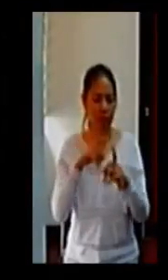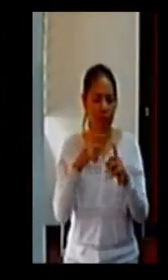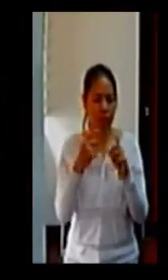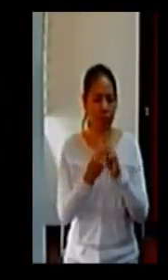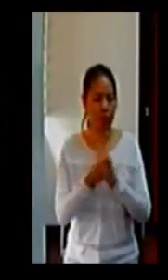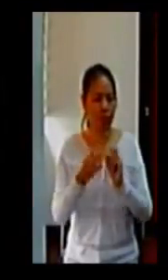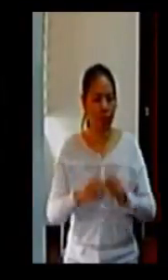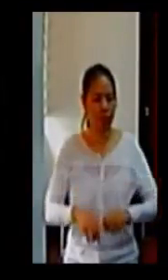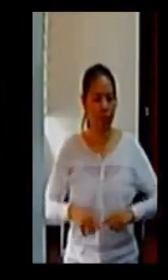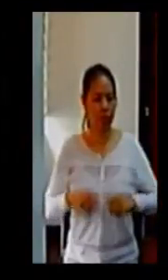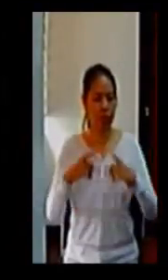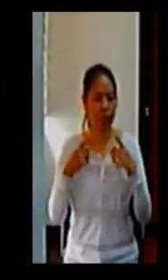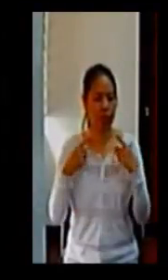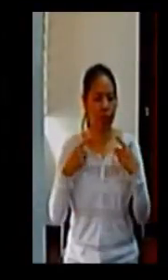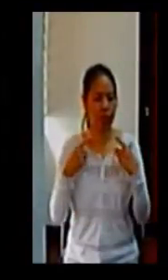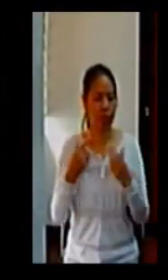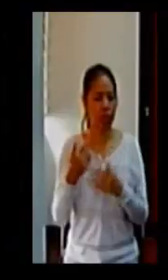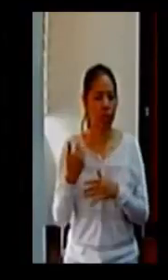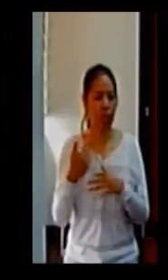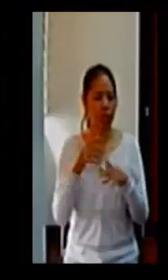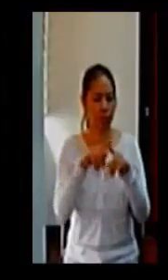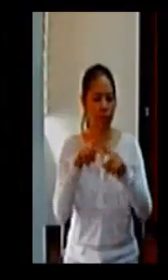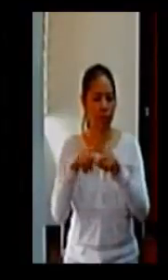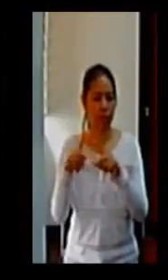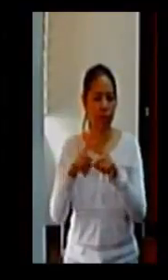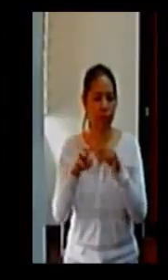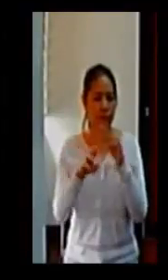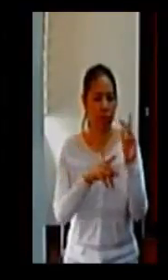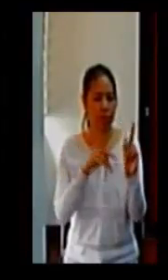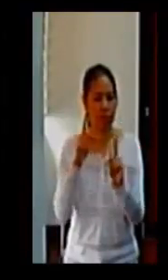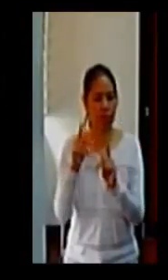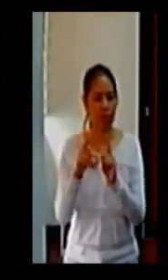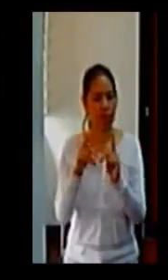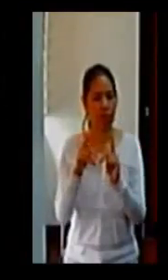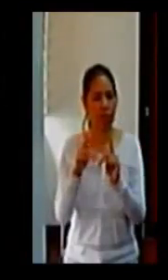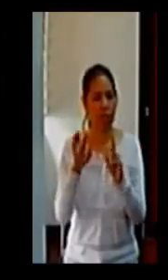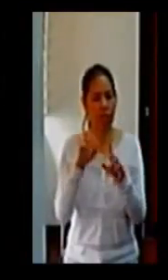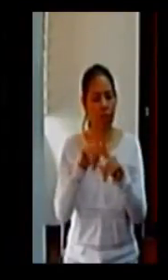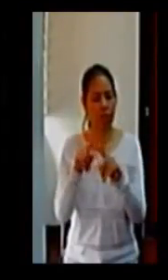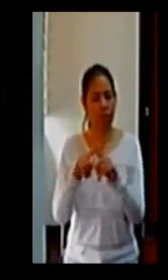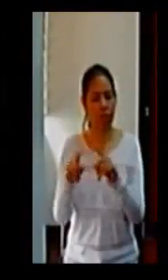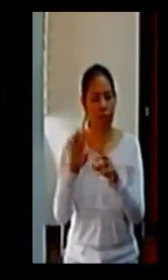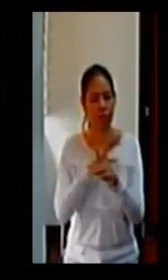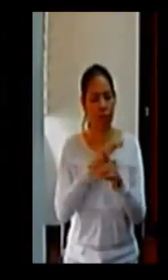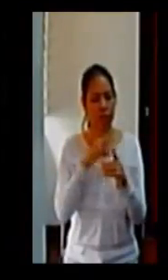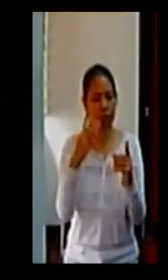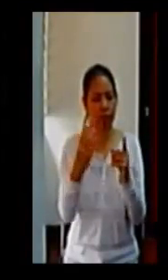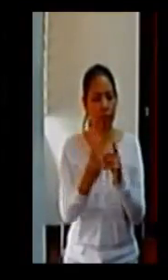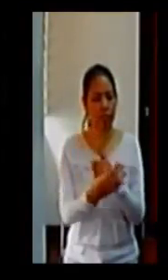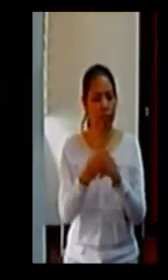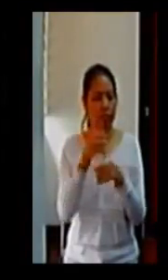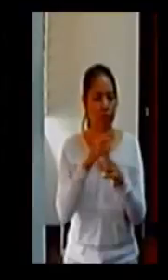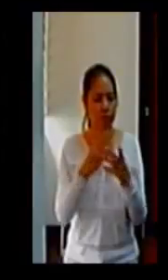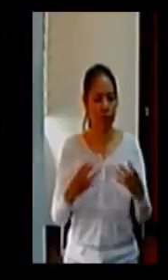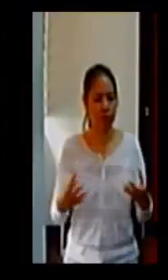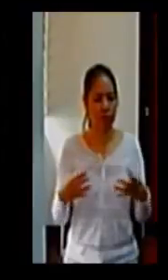ng iba-ibang tao sa iba-ibang kondisyon. Kaya mahalaga sa akin